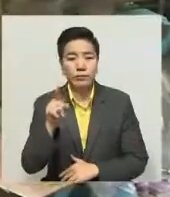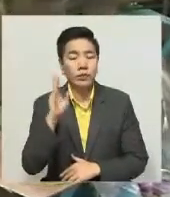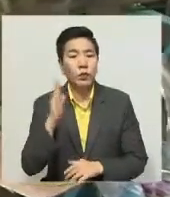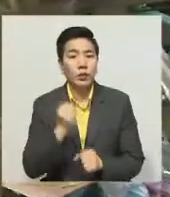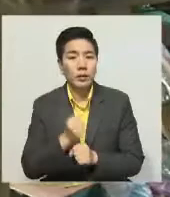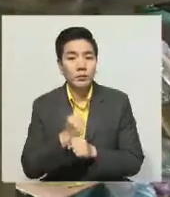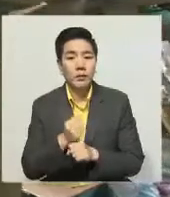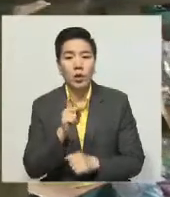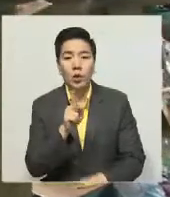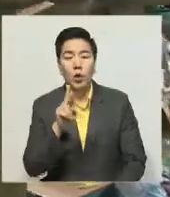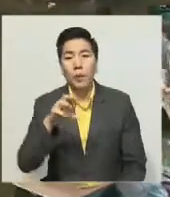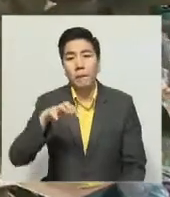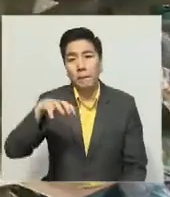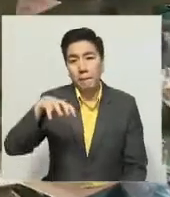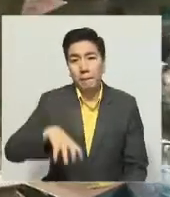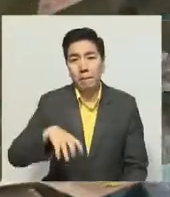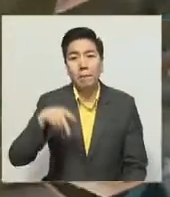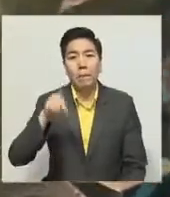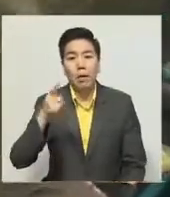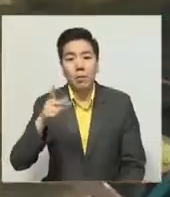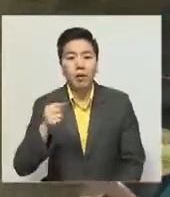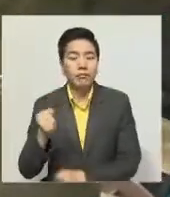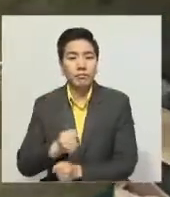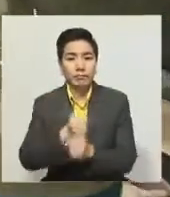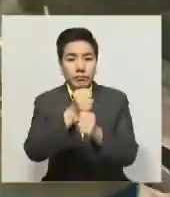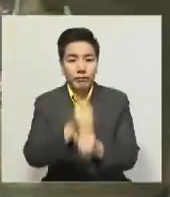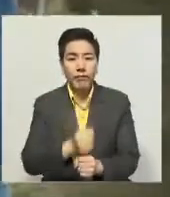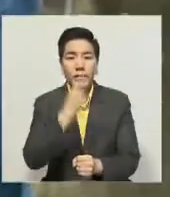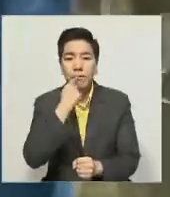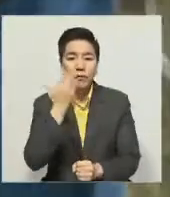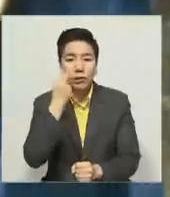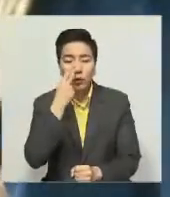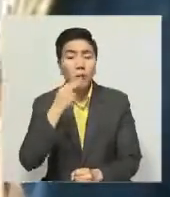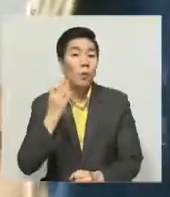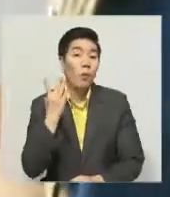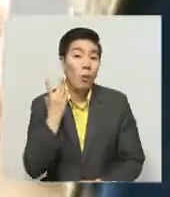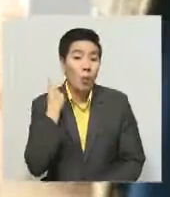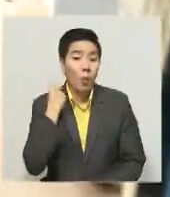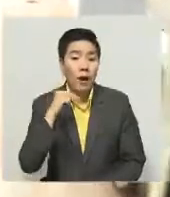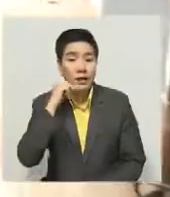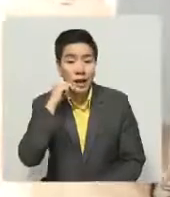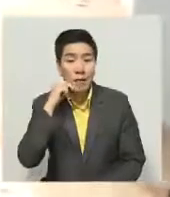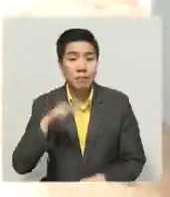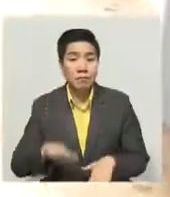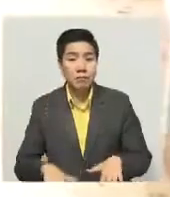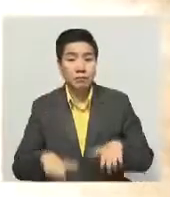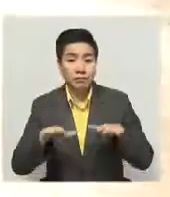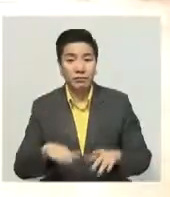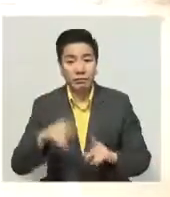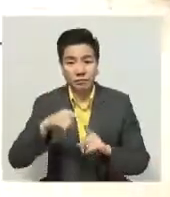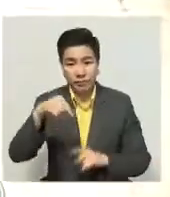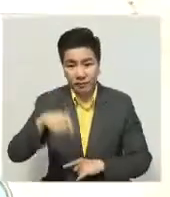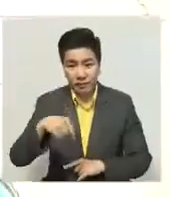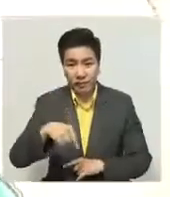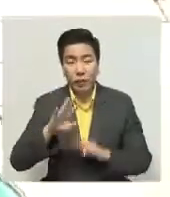ที่จากกรมป้องกันและบรรเทาสาธารณภัยค่ะก็ได้มาติดตั้งแต่เมื่อวานแล้วนะคะซึ่งเมื่อวานนี้ระดับแม่น้ำโขงบริเวณจุด